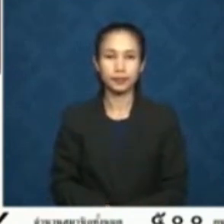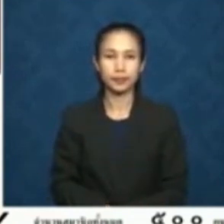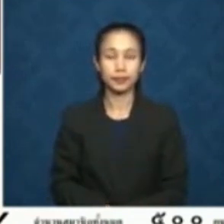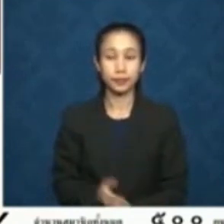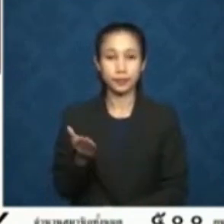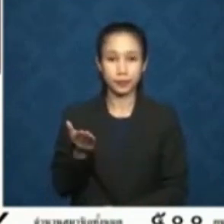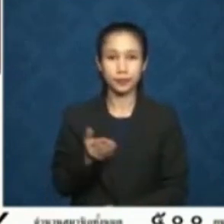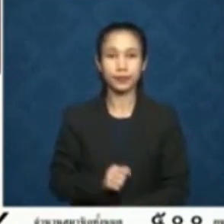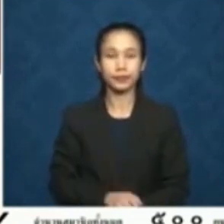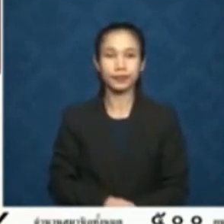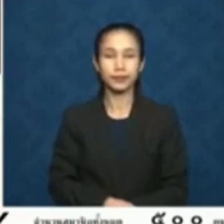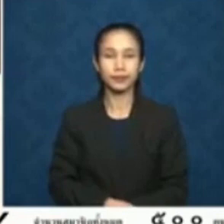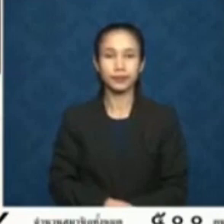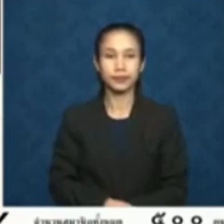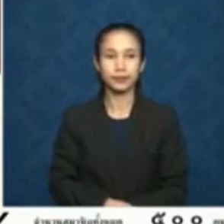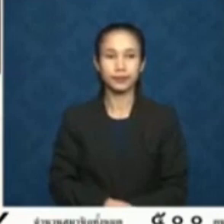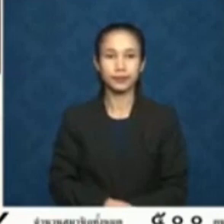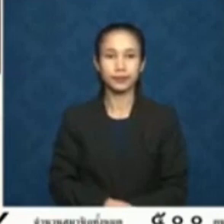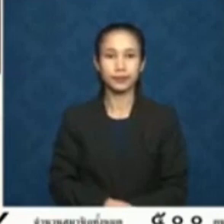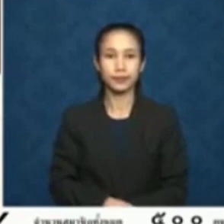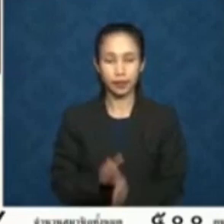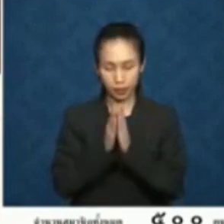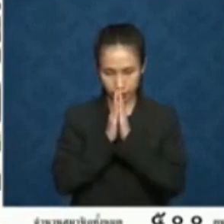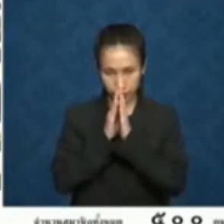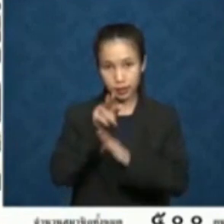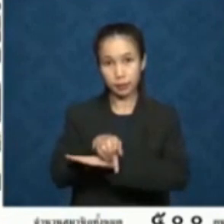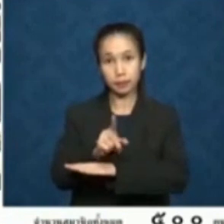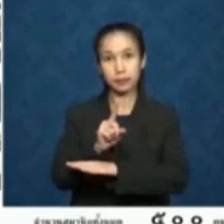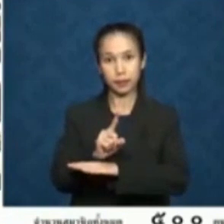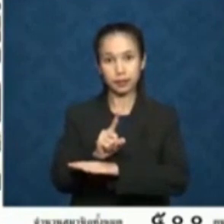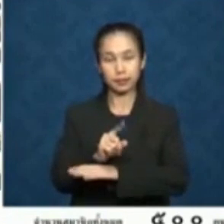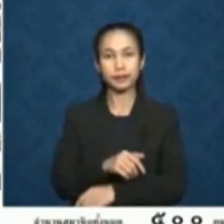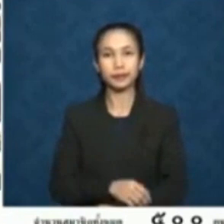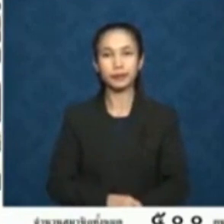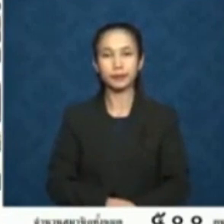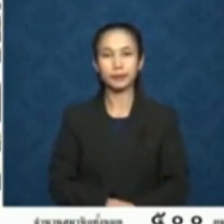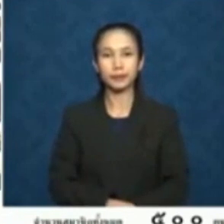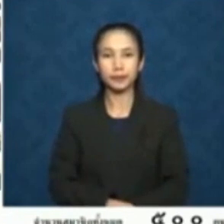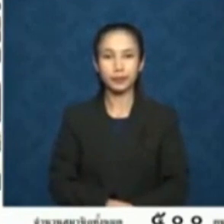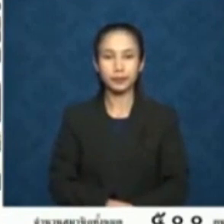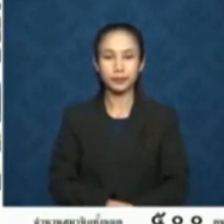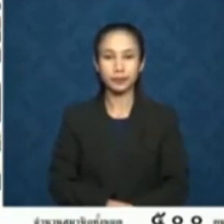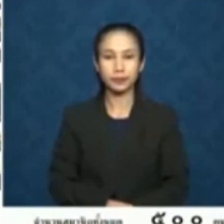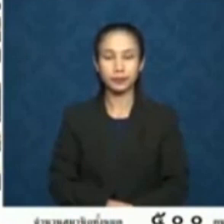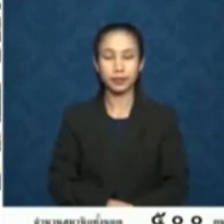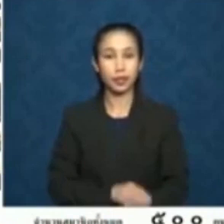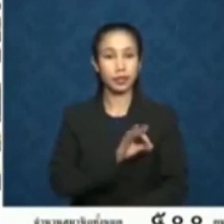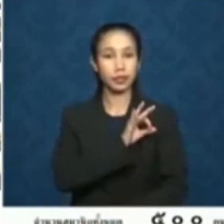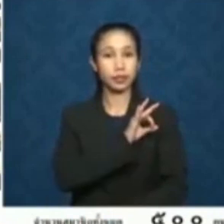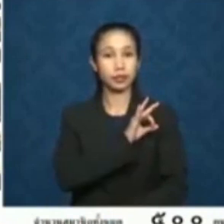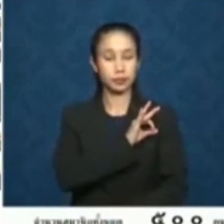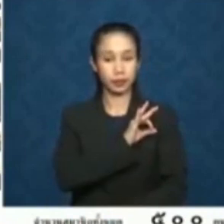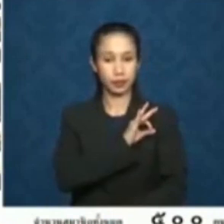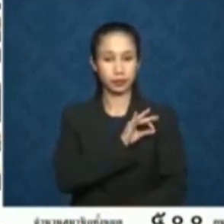ชิญเชิญท่านตีครับ ท่าน ครับกลับเรียนท่านประธานสภาผู้แทนราษฎรที่เคารพท่านสมาชิก